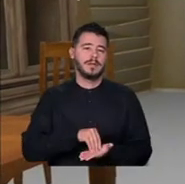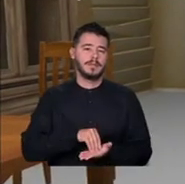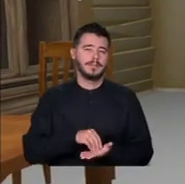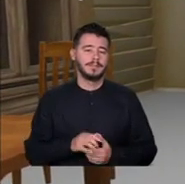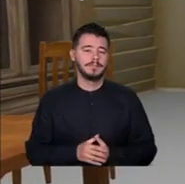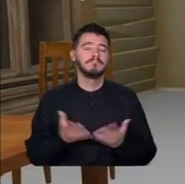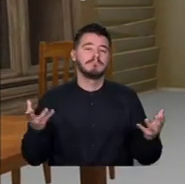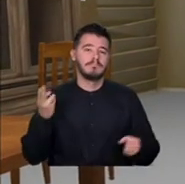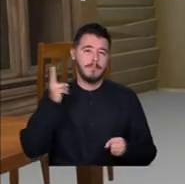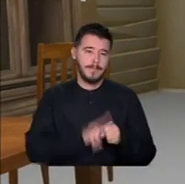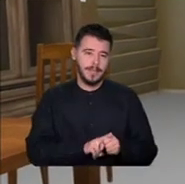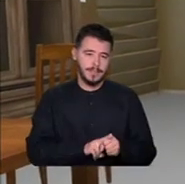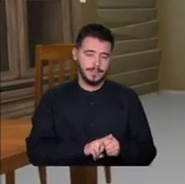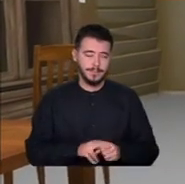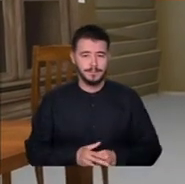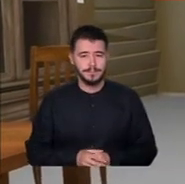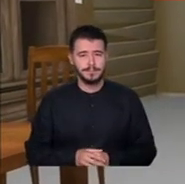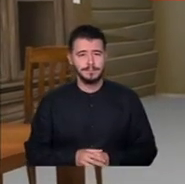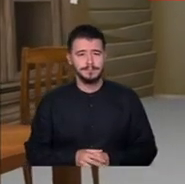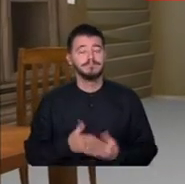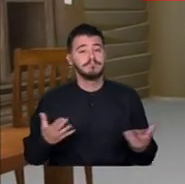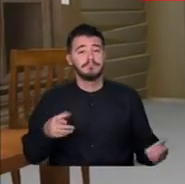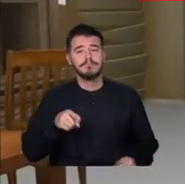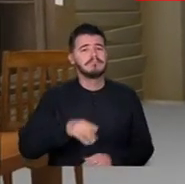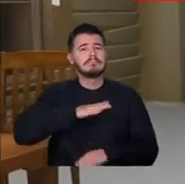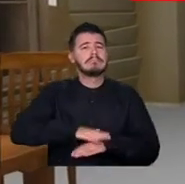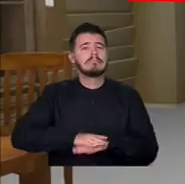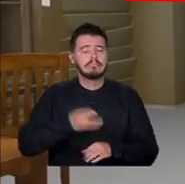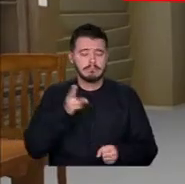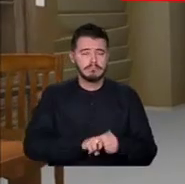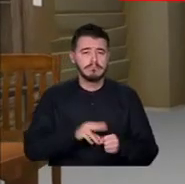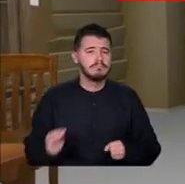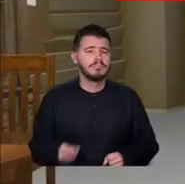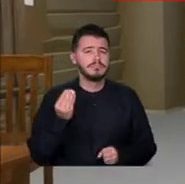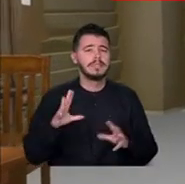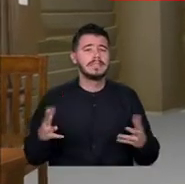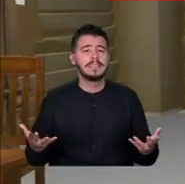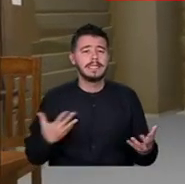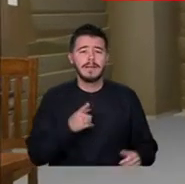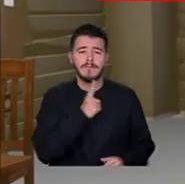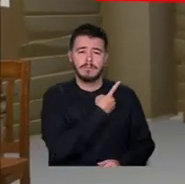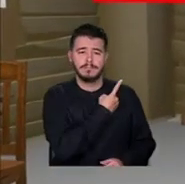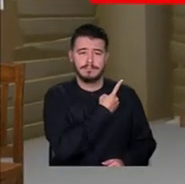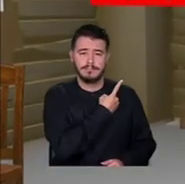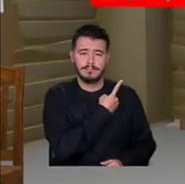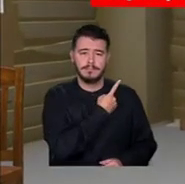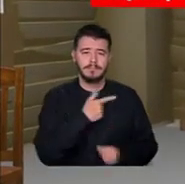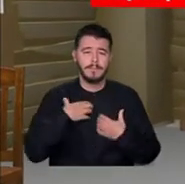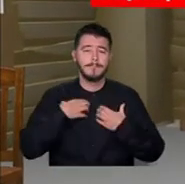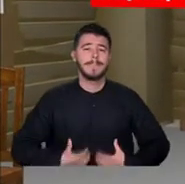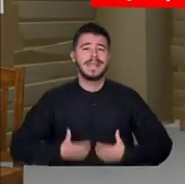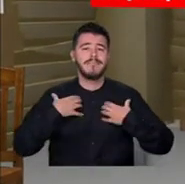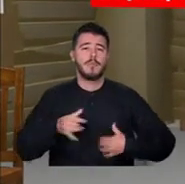και εκεί χάνει τη ζωή του. Η αιτία θανάτου και για αυτό, το τρίτο στη σειρά, είναι η ίδια, διάμεση πνευμονίτιδα. Αυτά